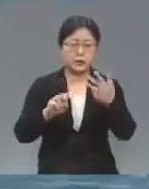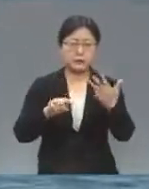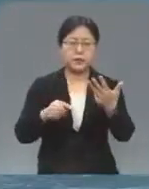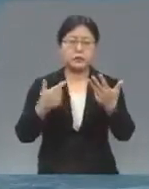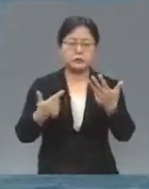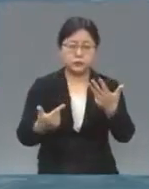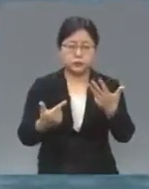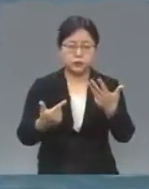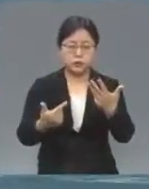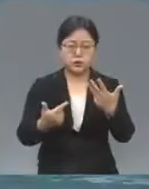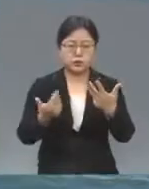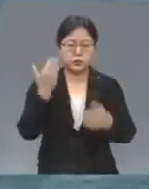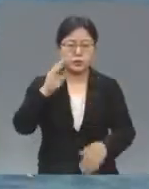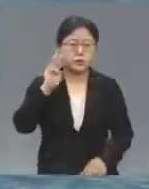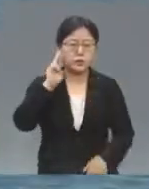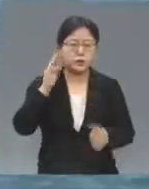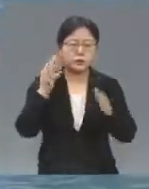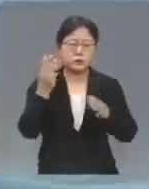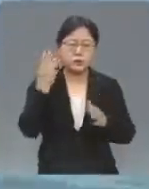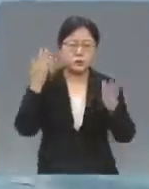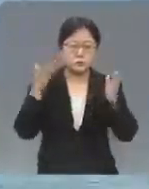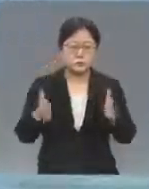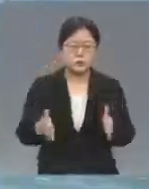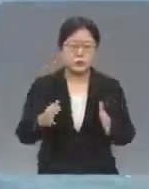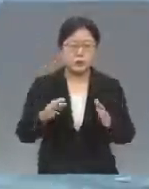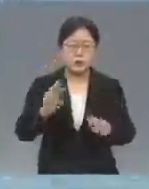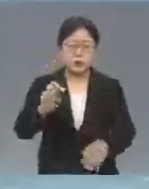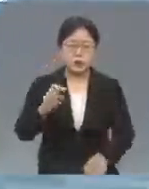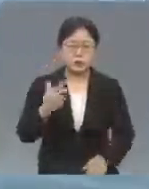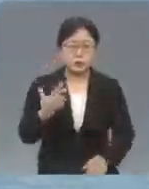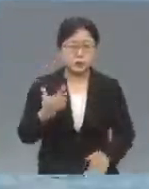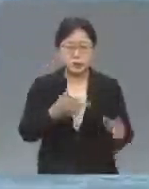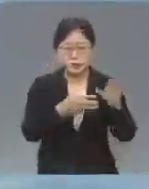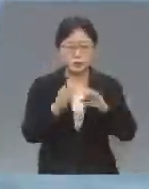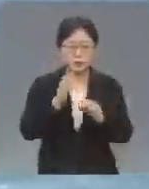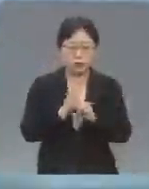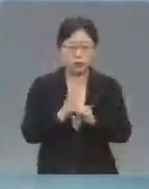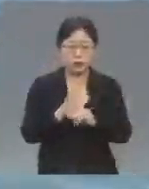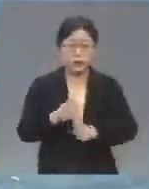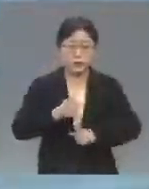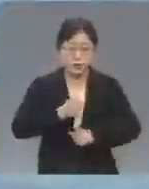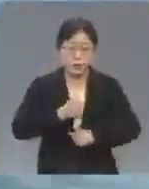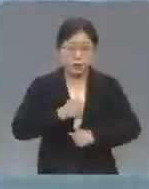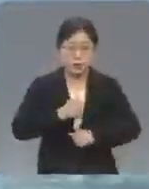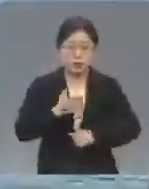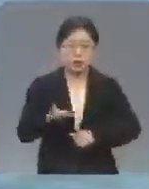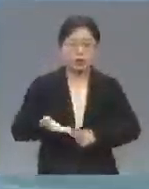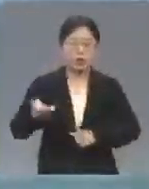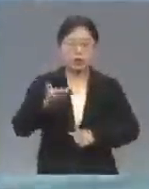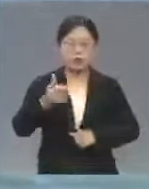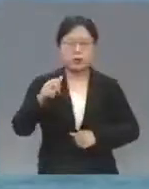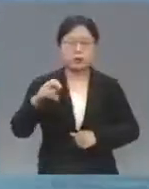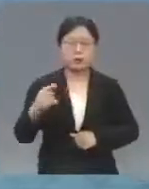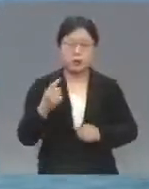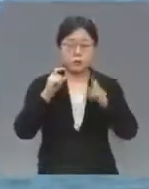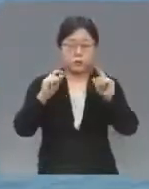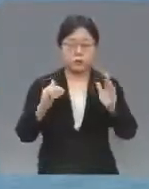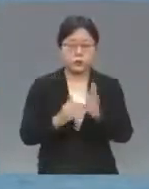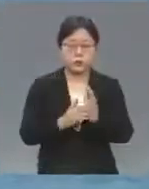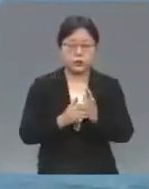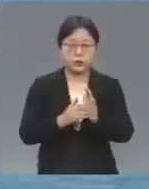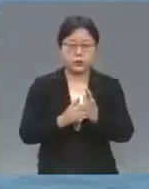기록했고 최근 사흘간 28도 이상 지속돼 기존 주의보 에서 경보 로 상향 조정됐다 고 밝혔습니다